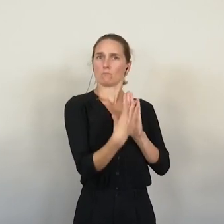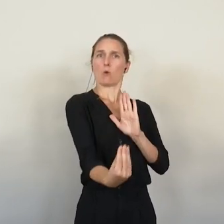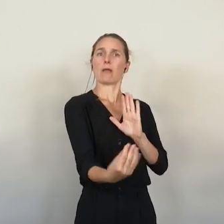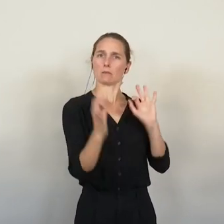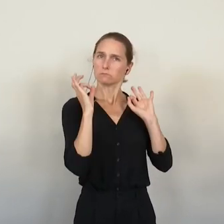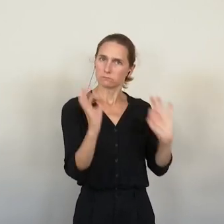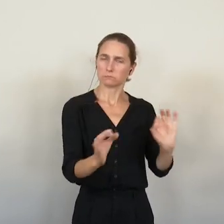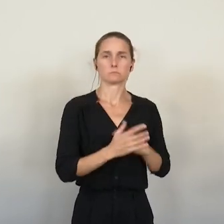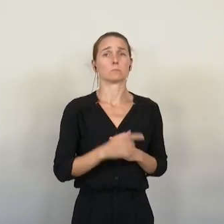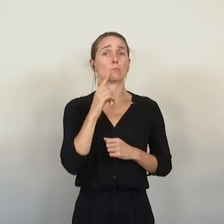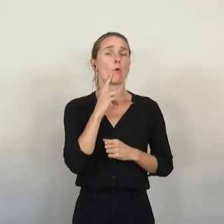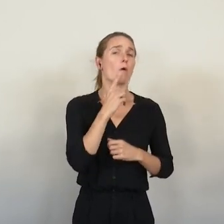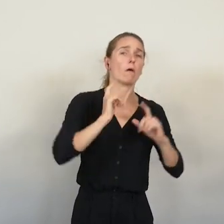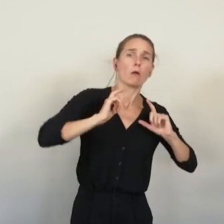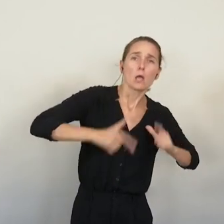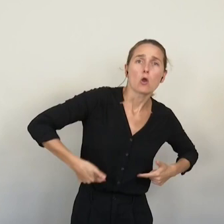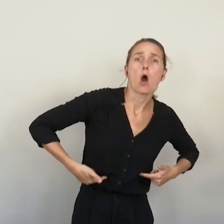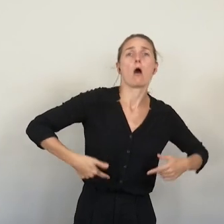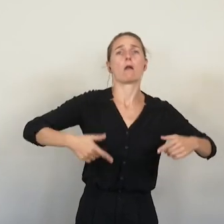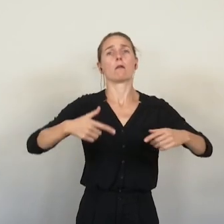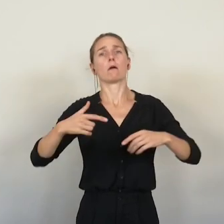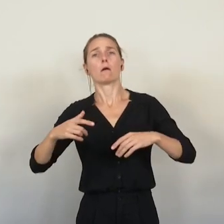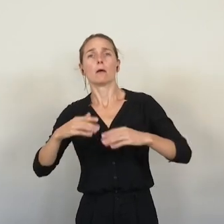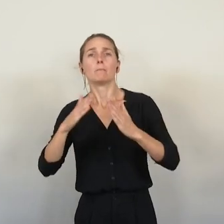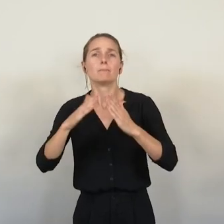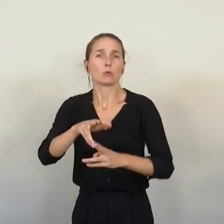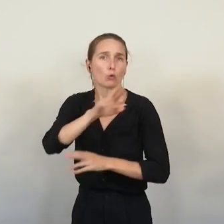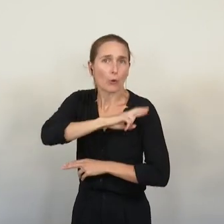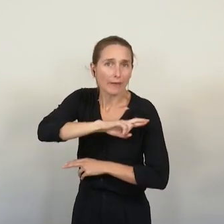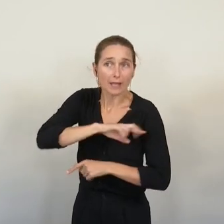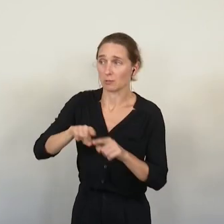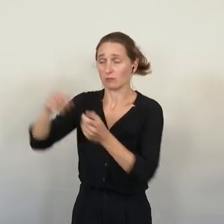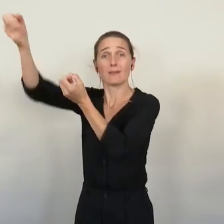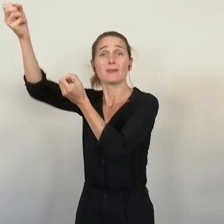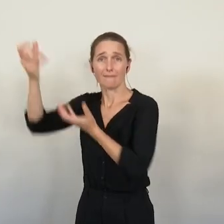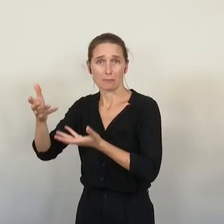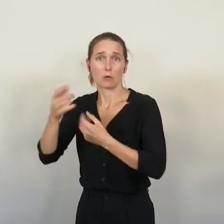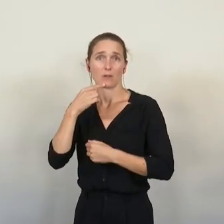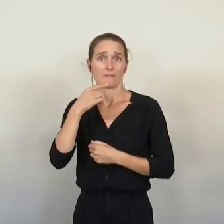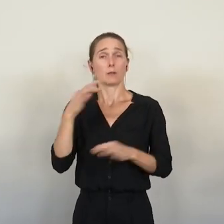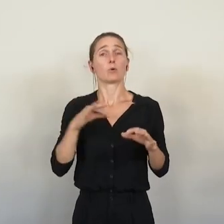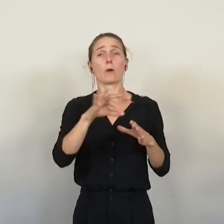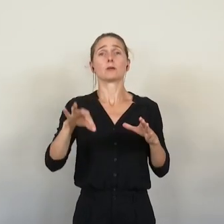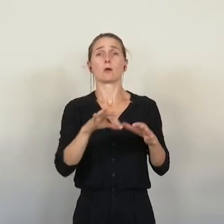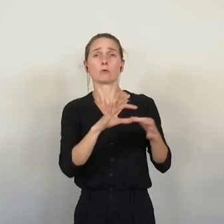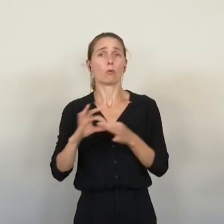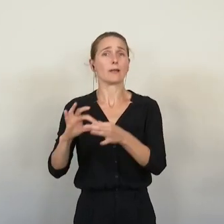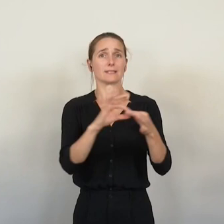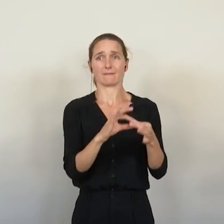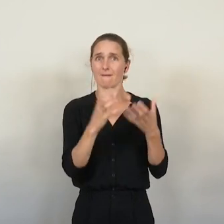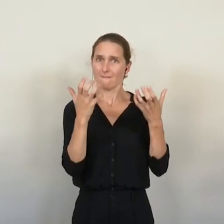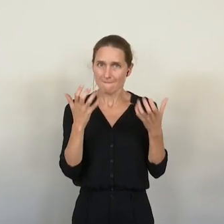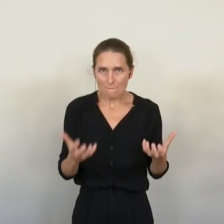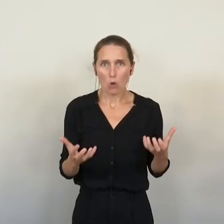aussi pour les réceptions protocolaires il s'agira d'amplifier la transition alimentaire au sein de la restauration collective de la ville tant par les levierers de la commande publique que par